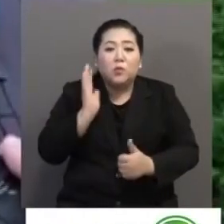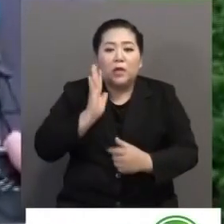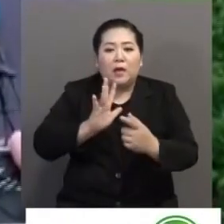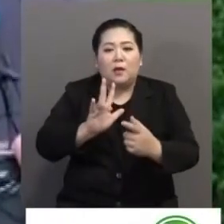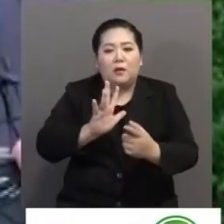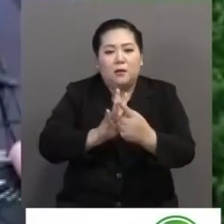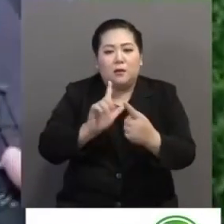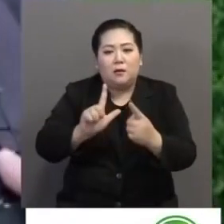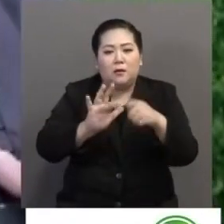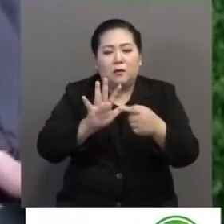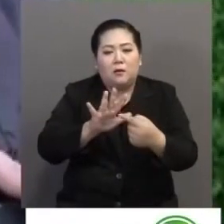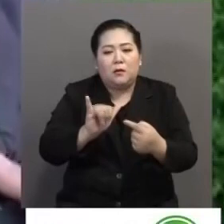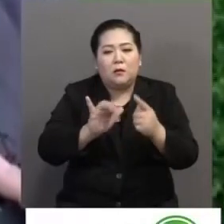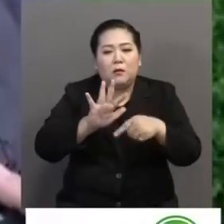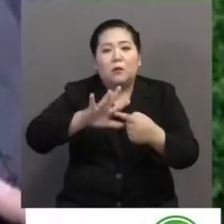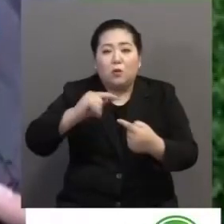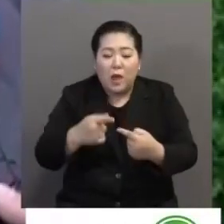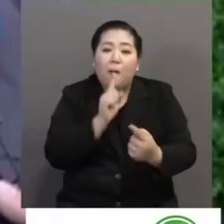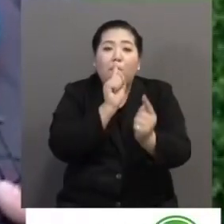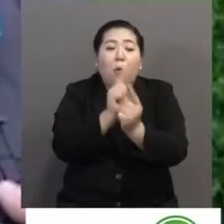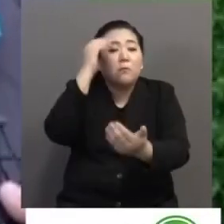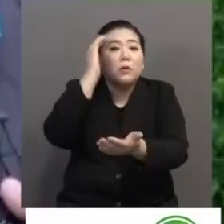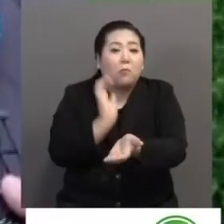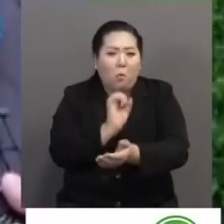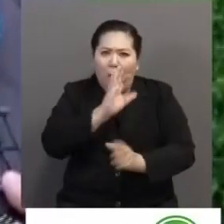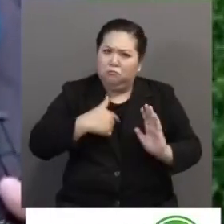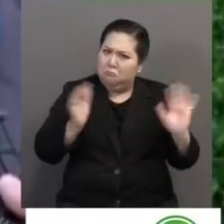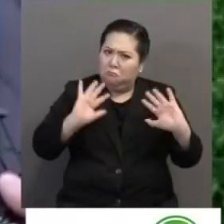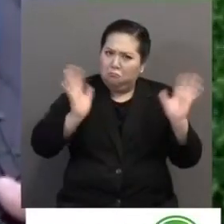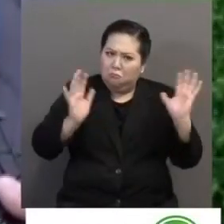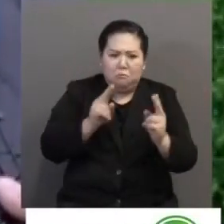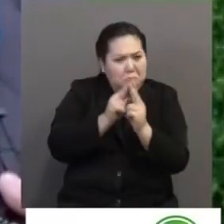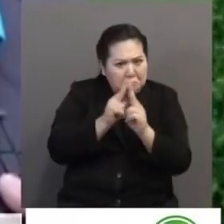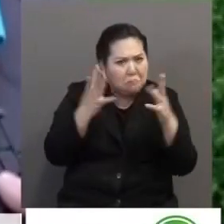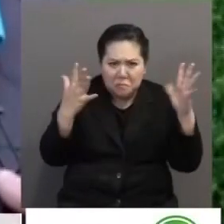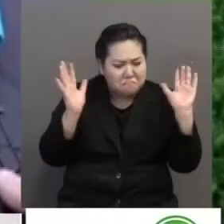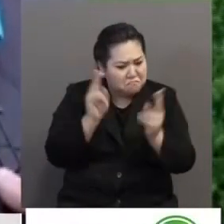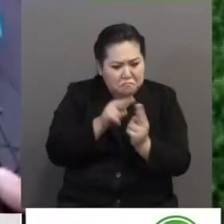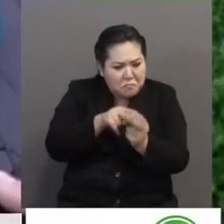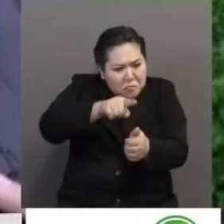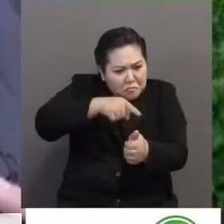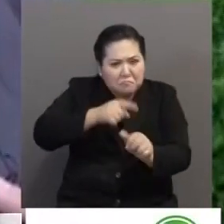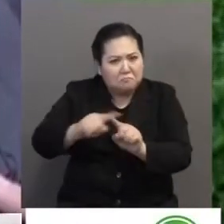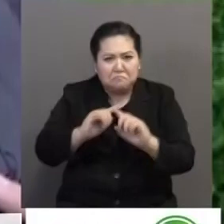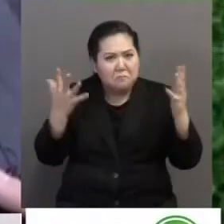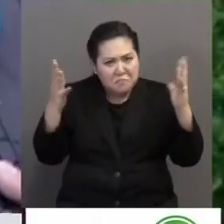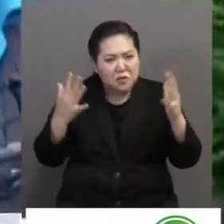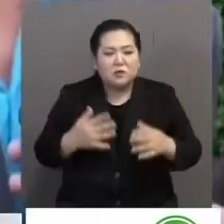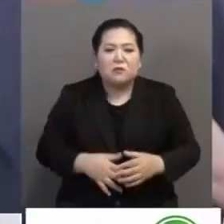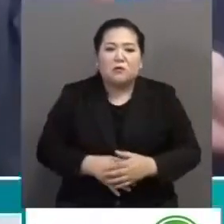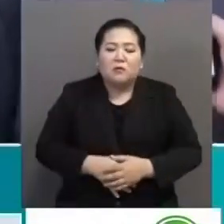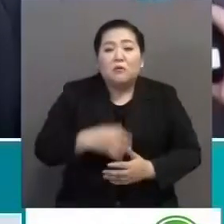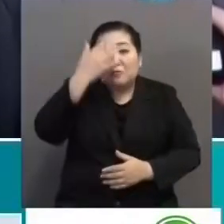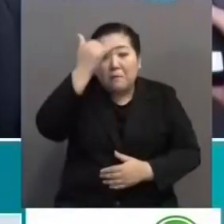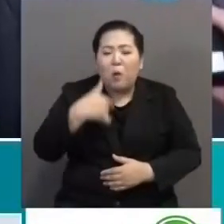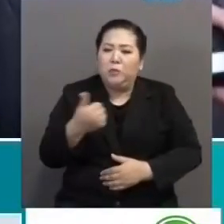ฏิเสธเสียงดังเลยค่ะบอกว่าไม่ได้เป็นผู้ลงมือข่มขืนนะคะหญิงสาวแล้วก็อ้างว่าเหตุการณ์ทั้งหมดนี่เกิดจาก